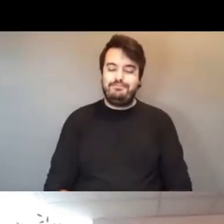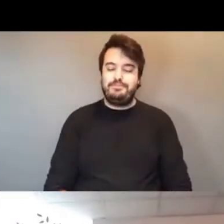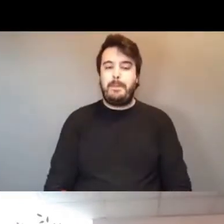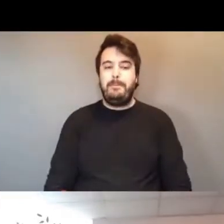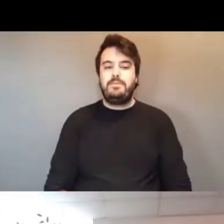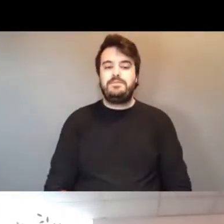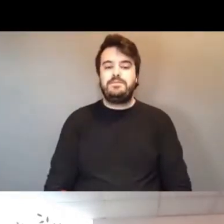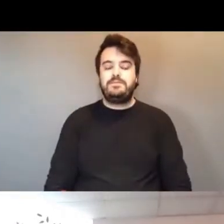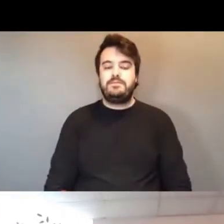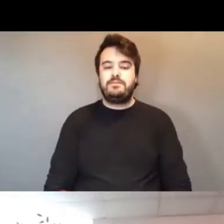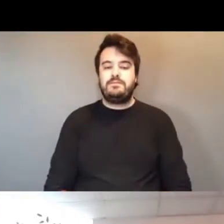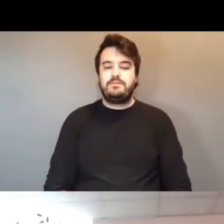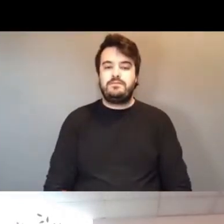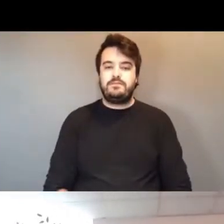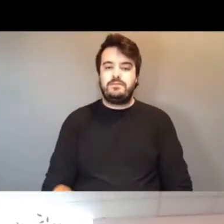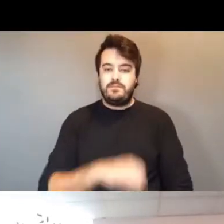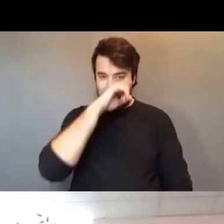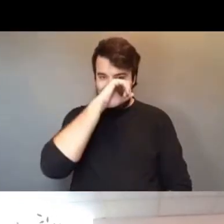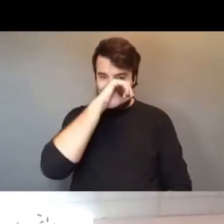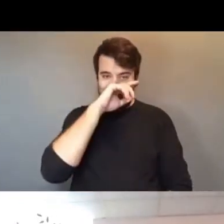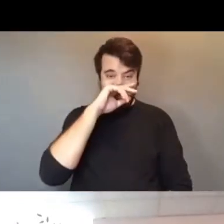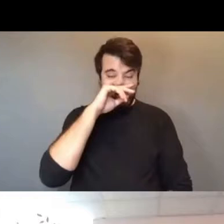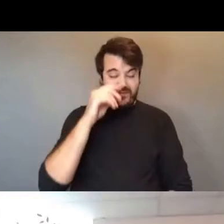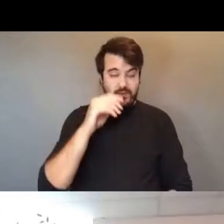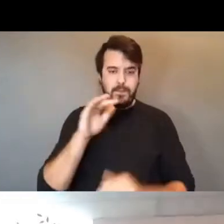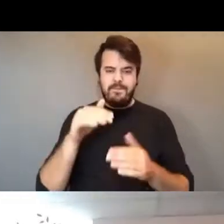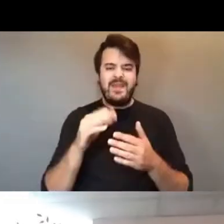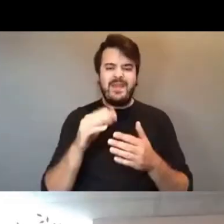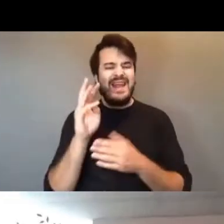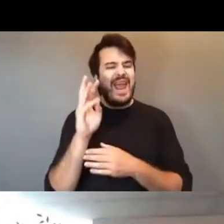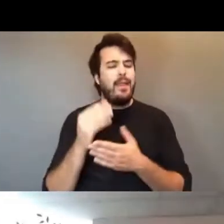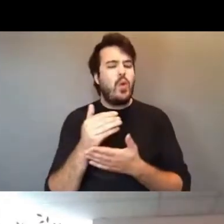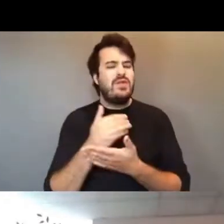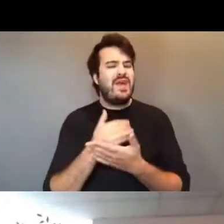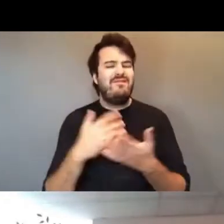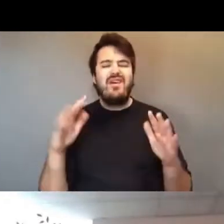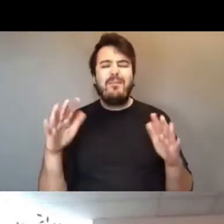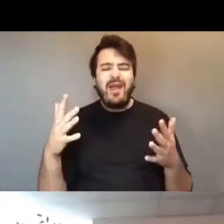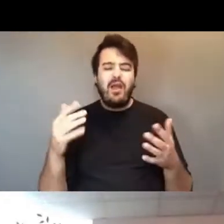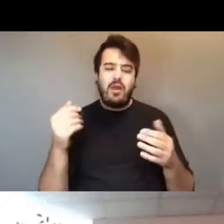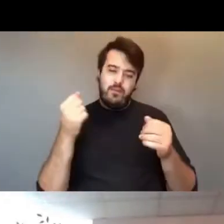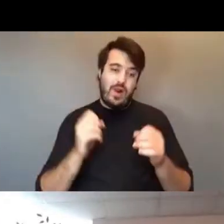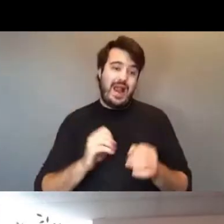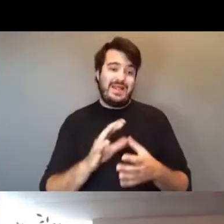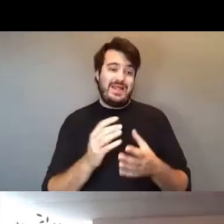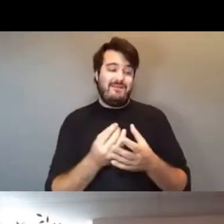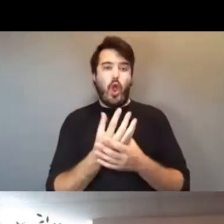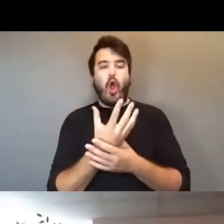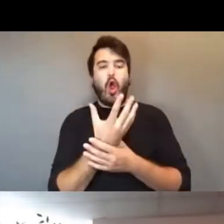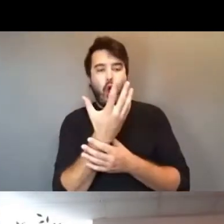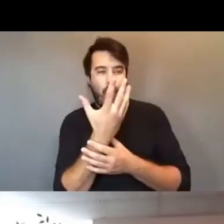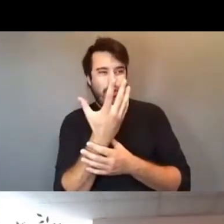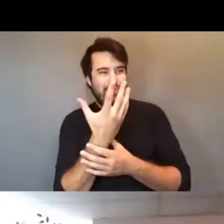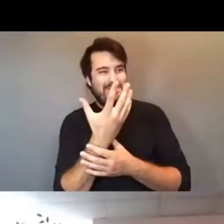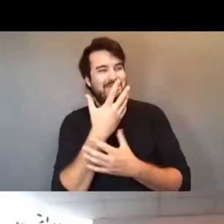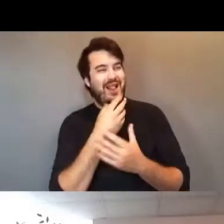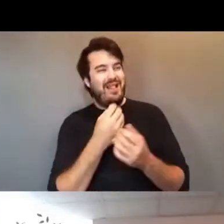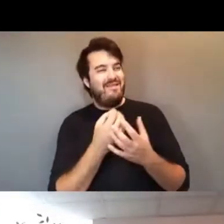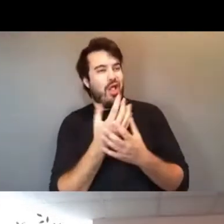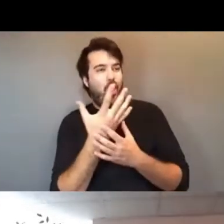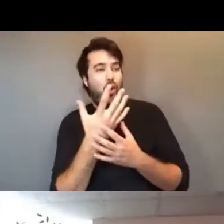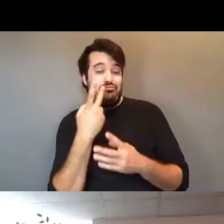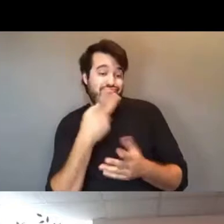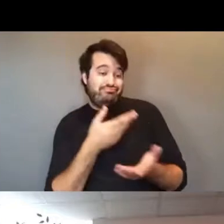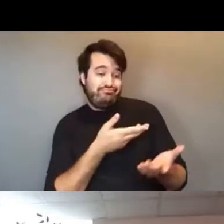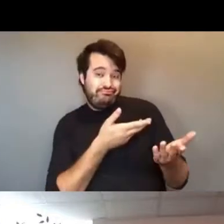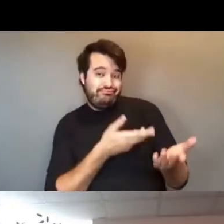Puis, pour conserver les graines, ce que vous pouvez faire, c'est laisser la plante fleurir. Elle va faire ses belles fleurs, comme